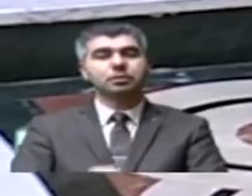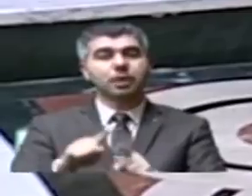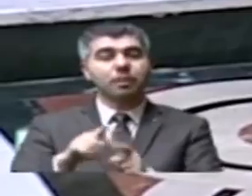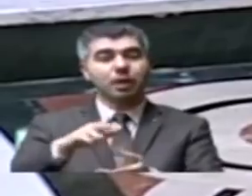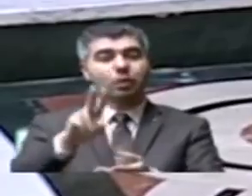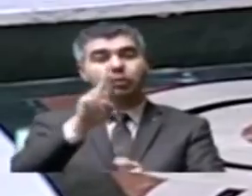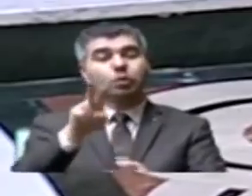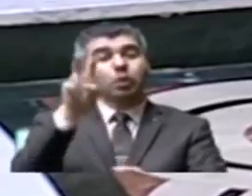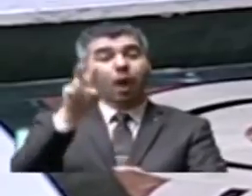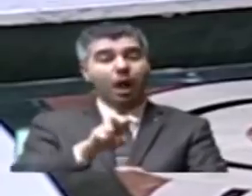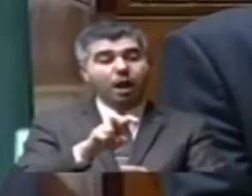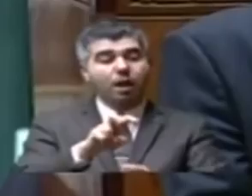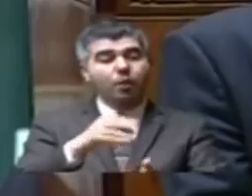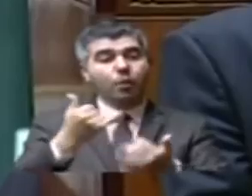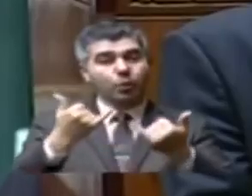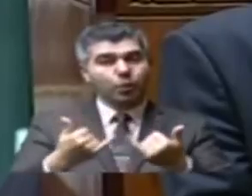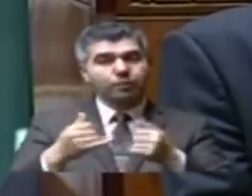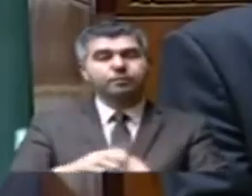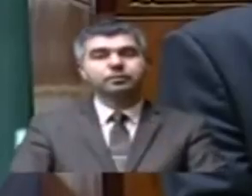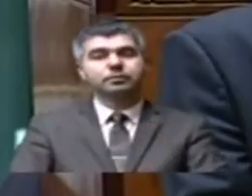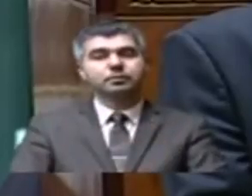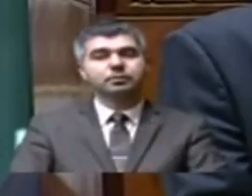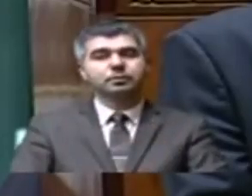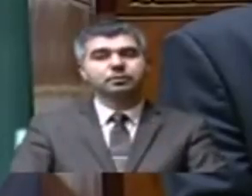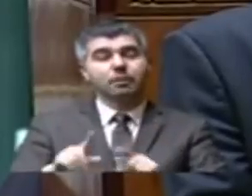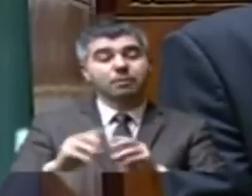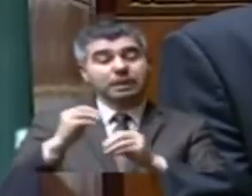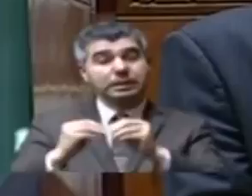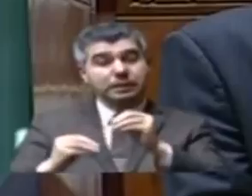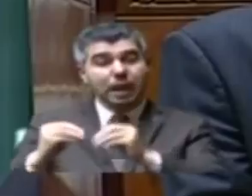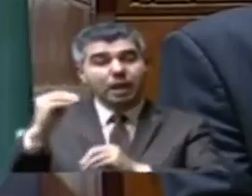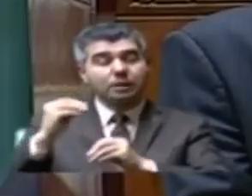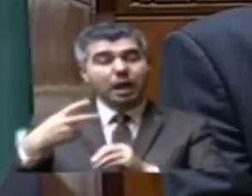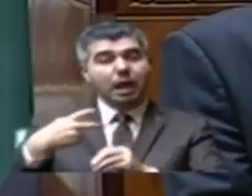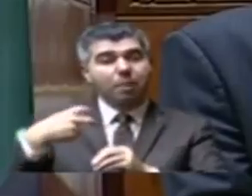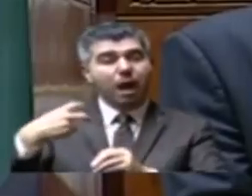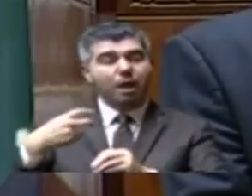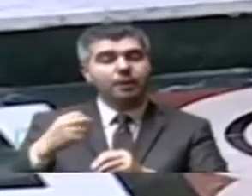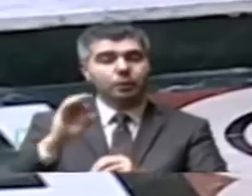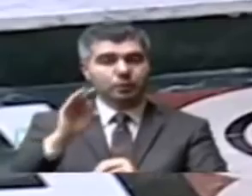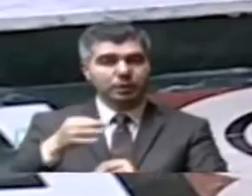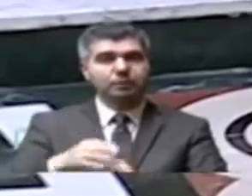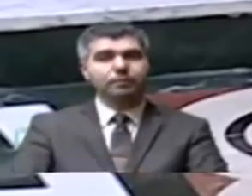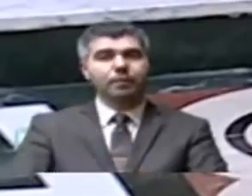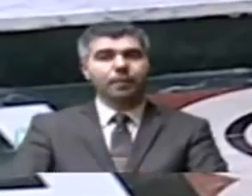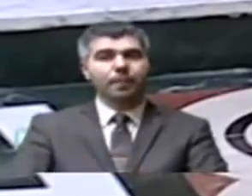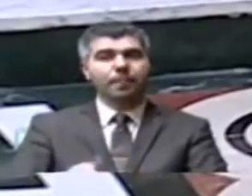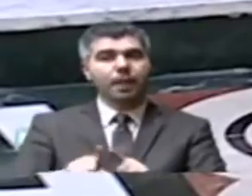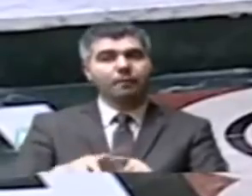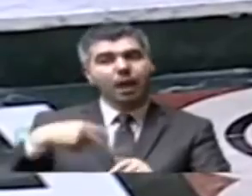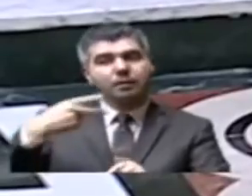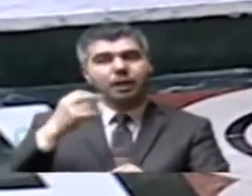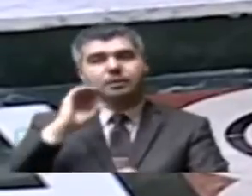63.17 دولار اليوم. أنا ما غاديش نقول لك باللي ما كانش زيادة في الأرباح، ولكن الكلام الآخر اللي ما